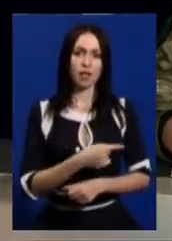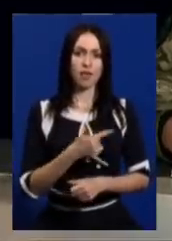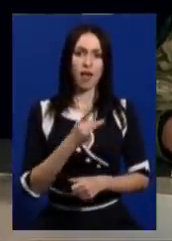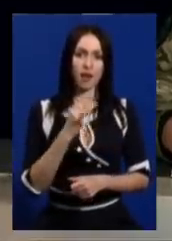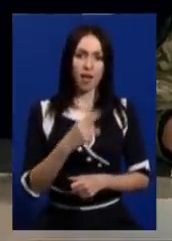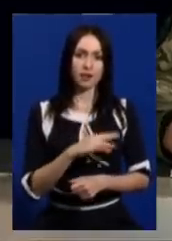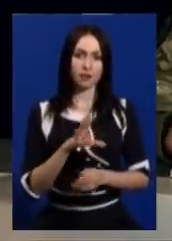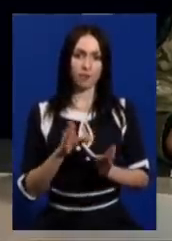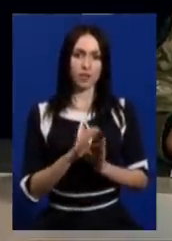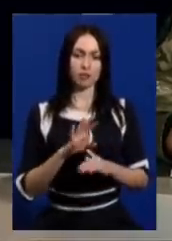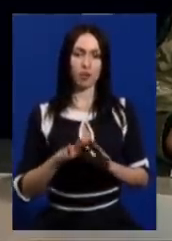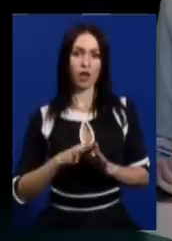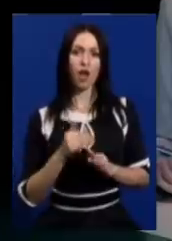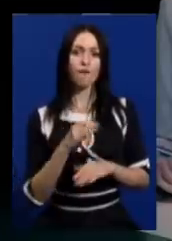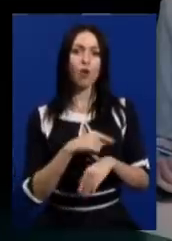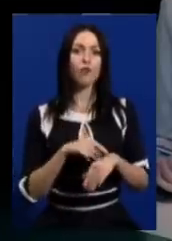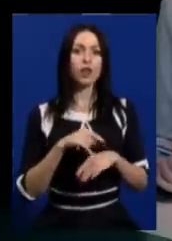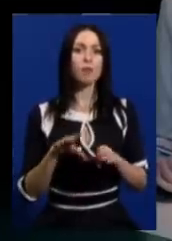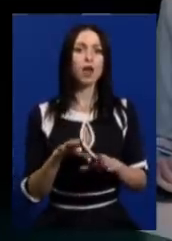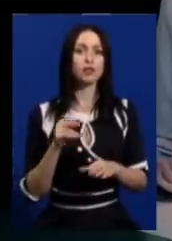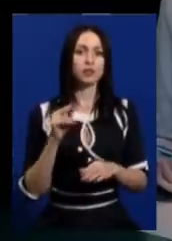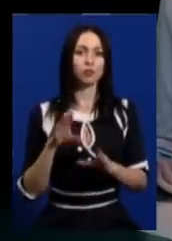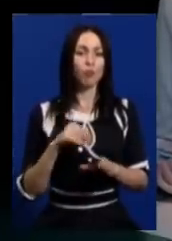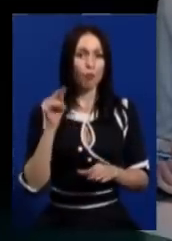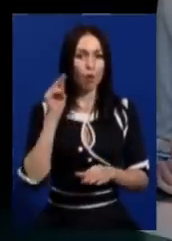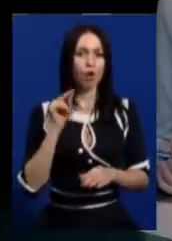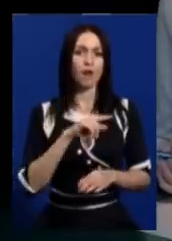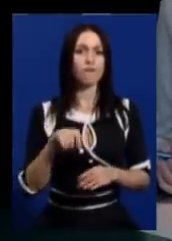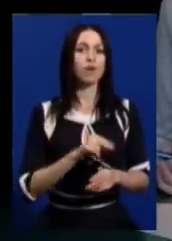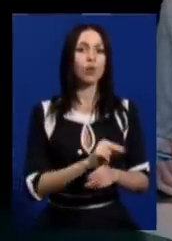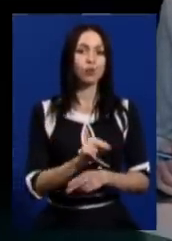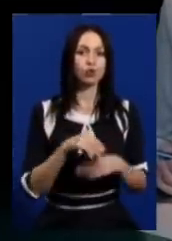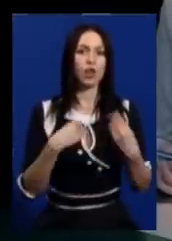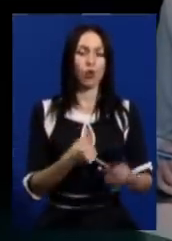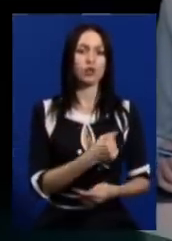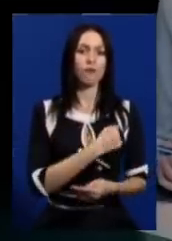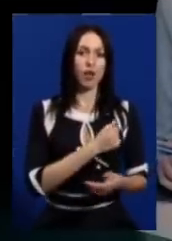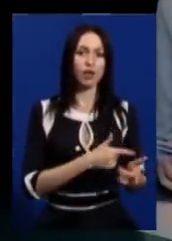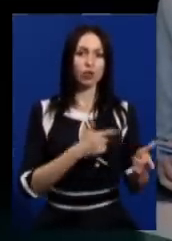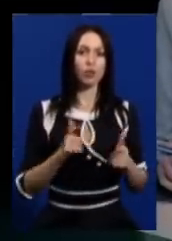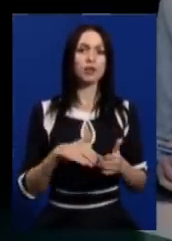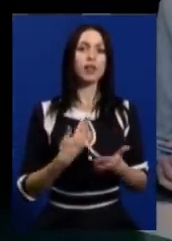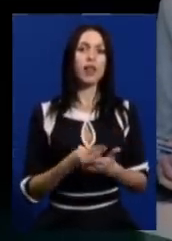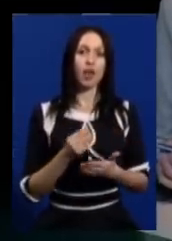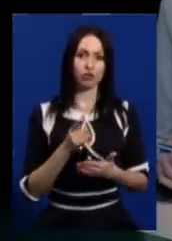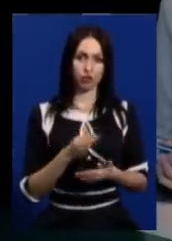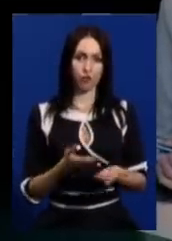вместе с пограничниками. Під час своїх зборів ви вчите резервістів, в тому числі, даєте бойову підготовку. Для чого?